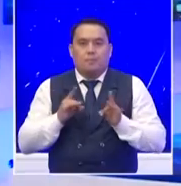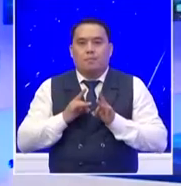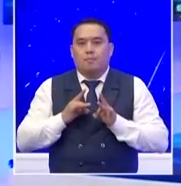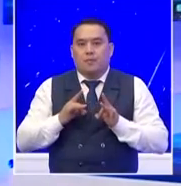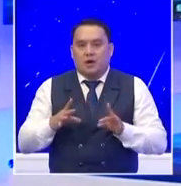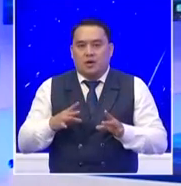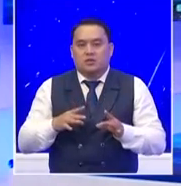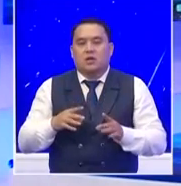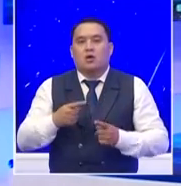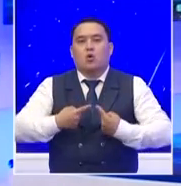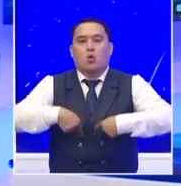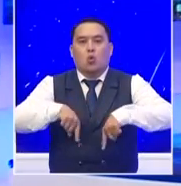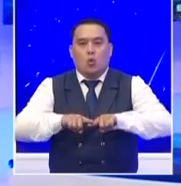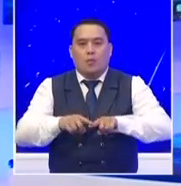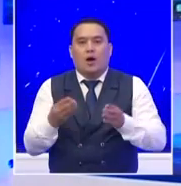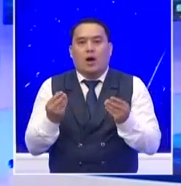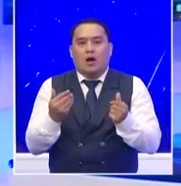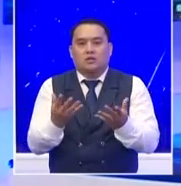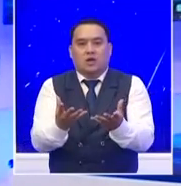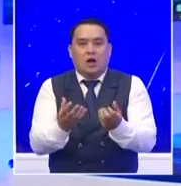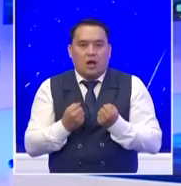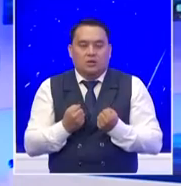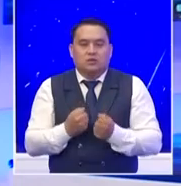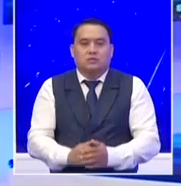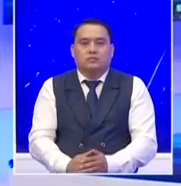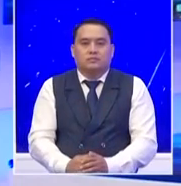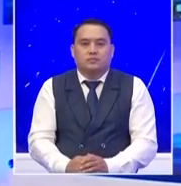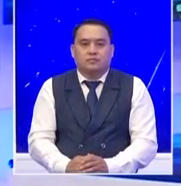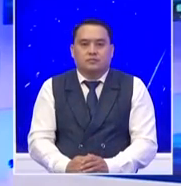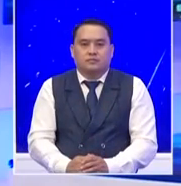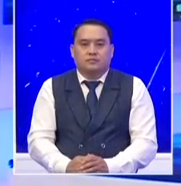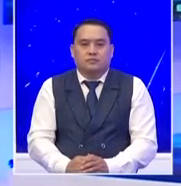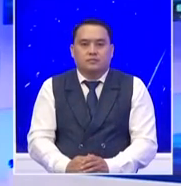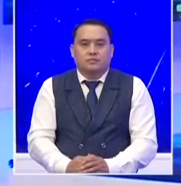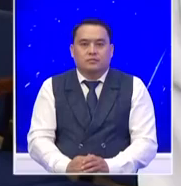иелері кәсіподақ ұйым тарапынан ақшалай сыйлық алғыс хаттармен марапатталды.